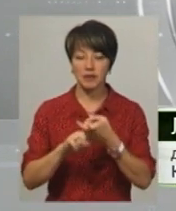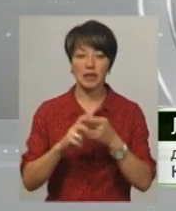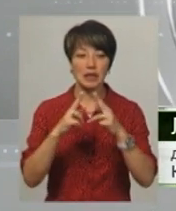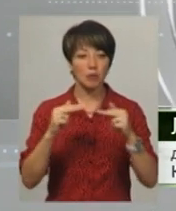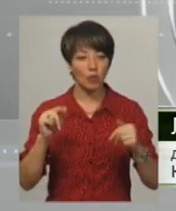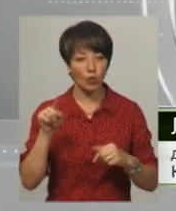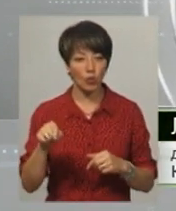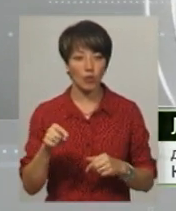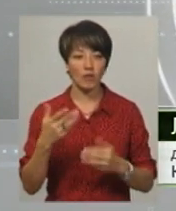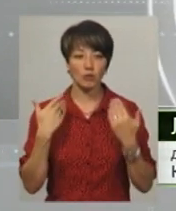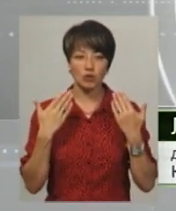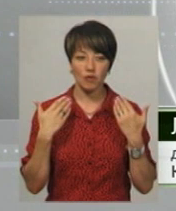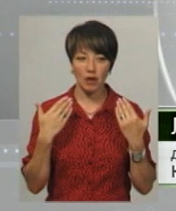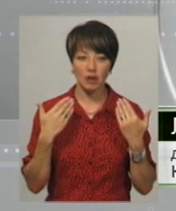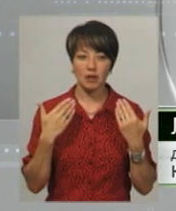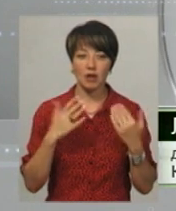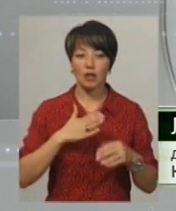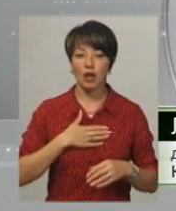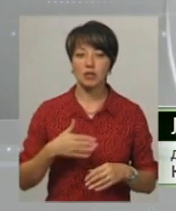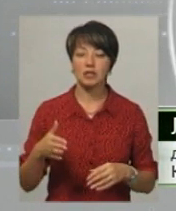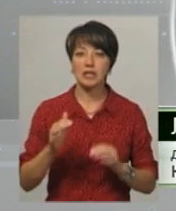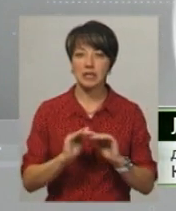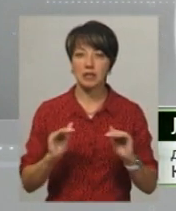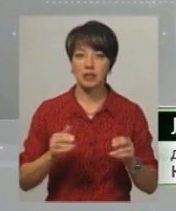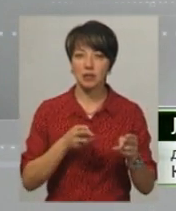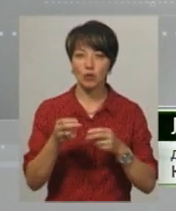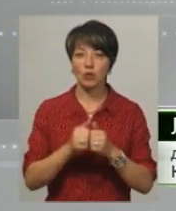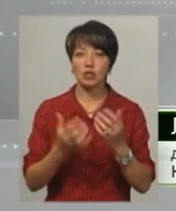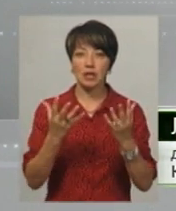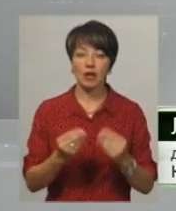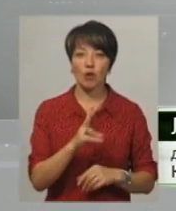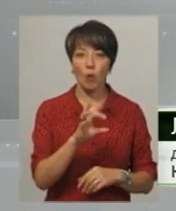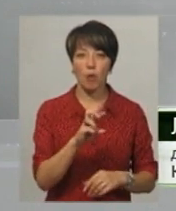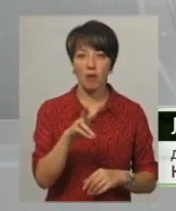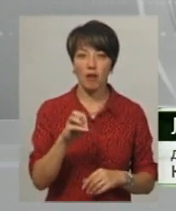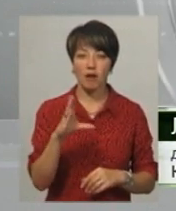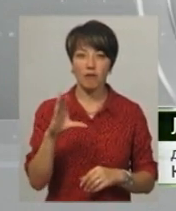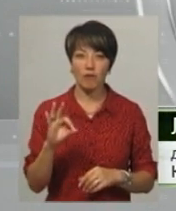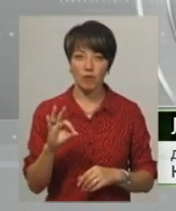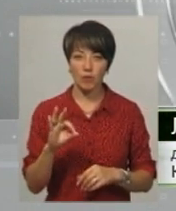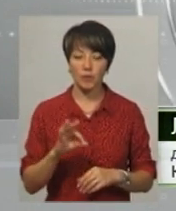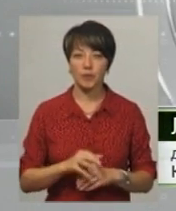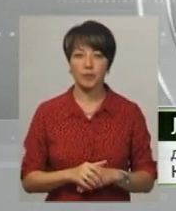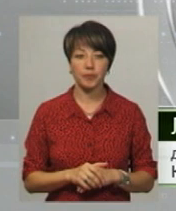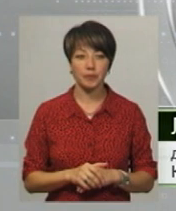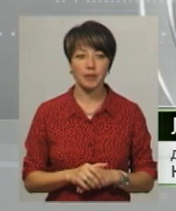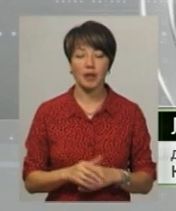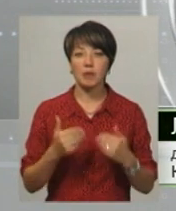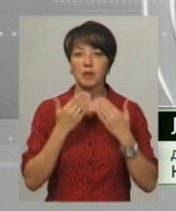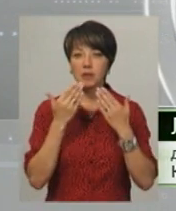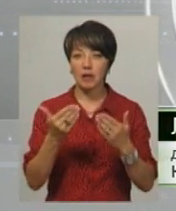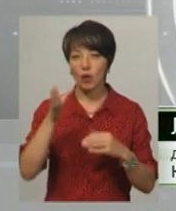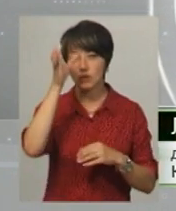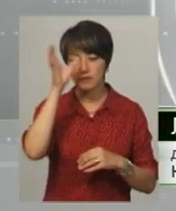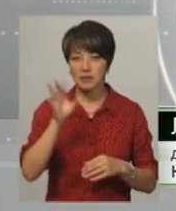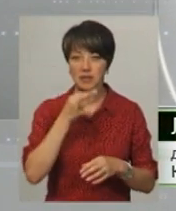Дніпром, які там відпочивали. Наші обласні діти їздять кожен день туди, в Коблево, кожен рік, я вибачаюся. Ми питали